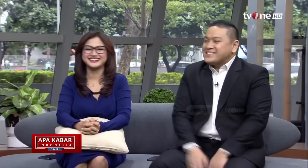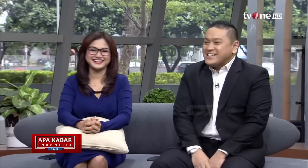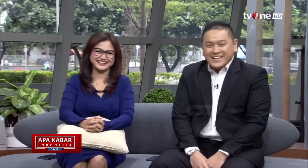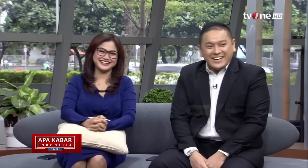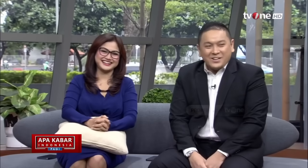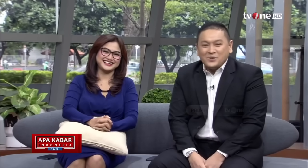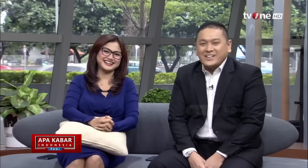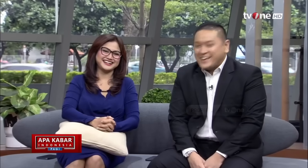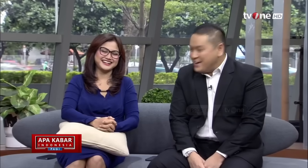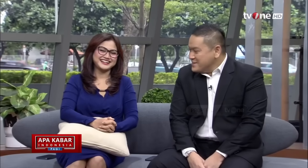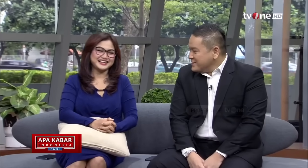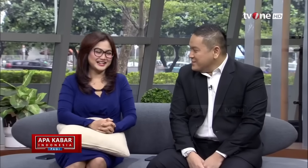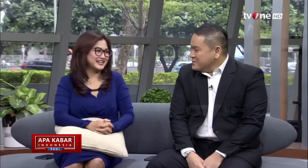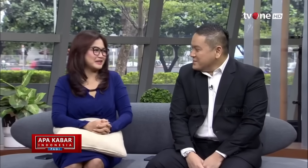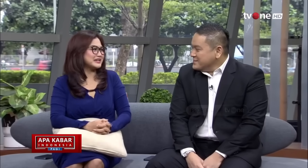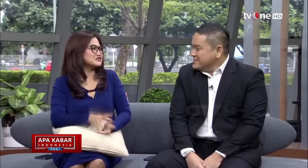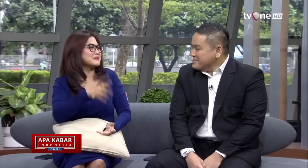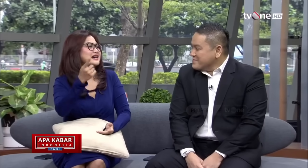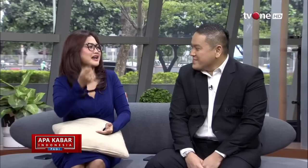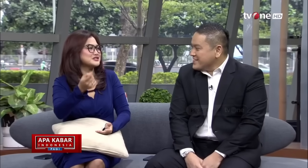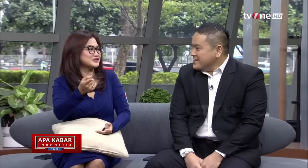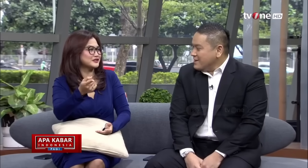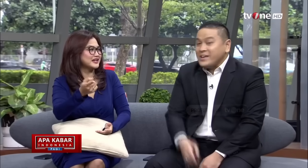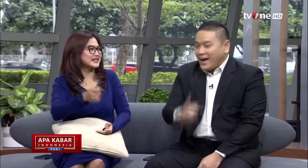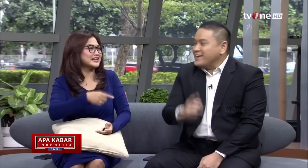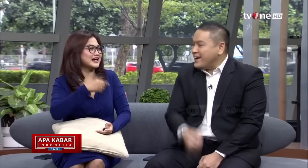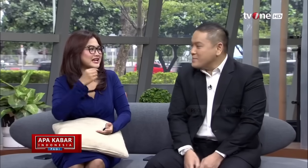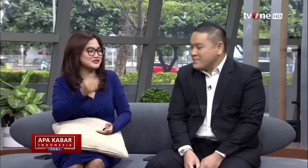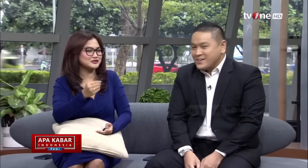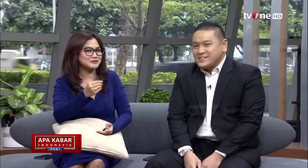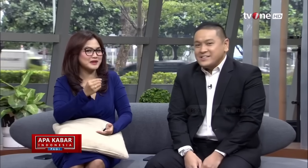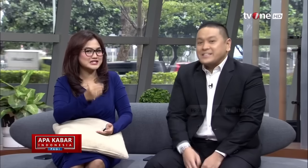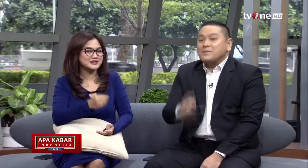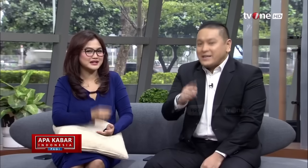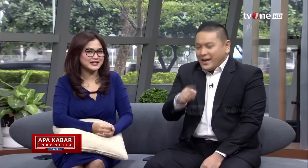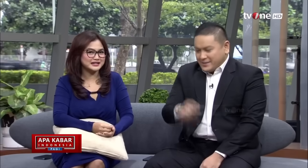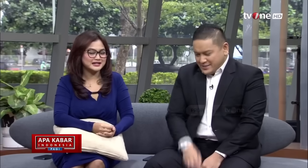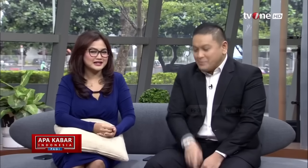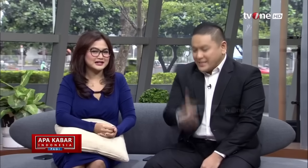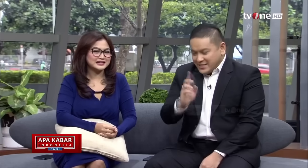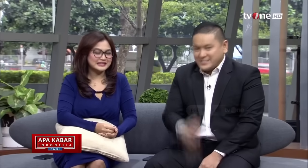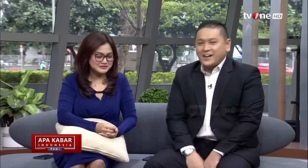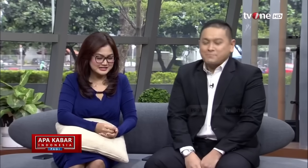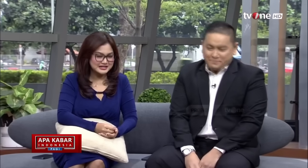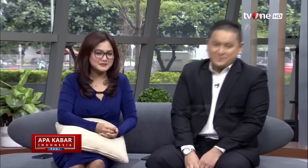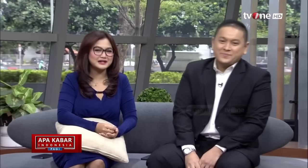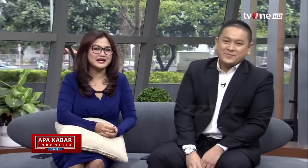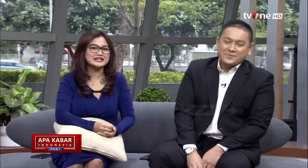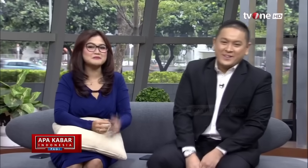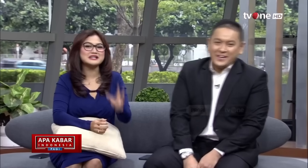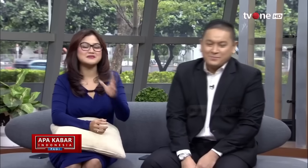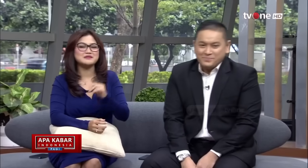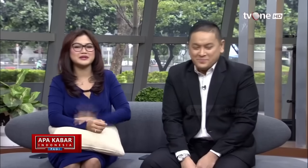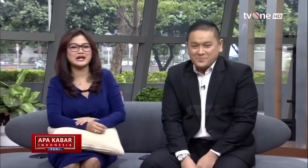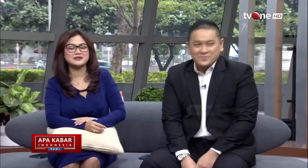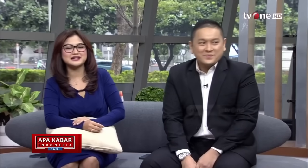terima kasih kita tunggu nanti ya tapi kita juga masih akan lanjut kita akan lanjut untuk membahas mengenaitim timsesnya mengenai